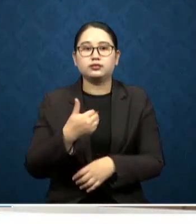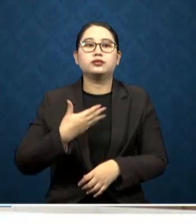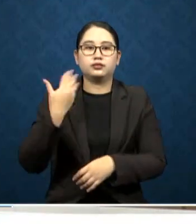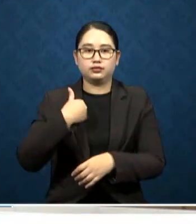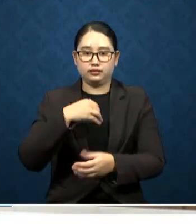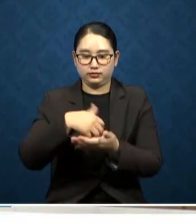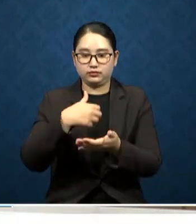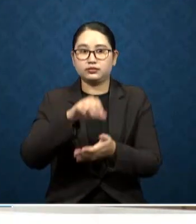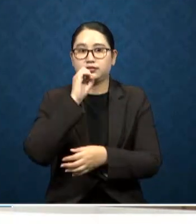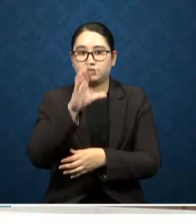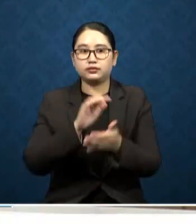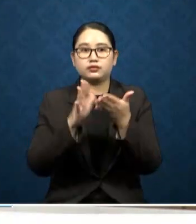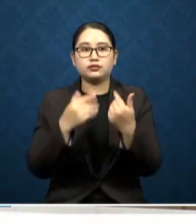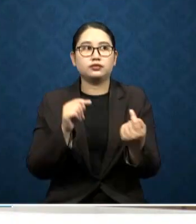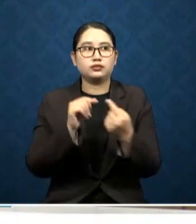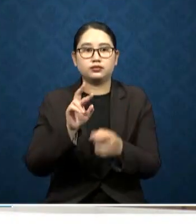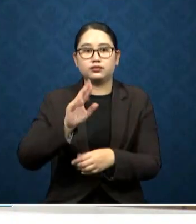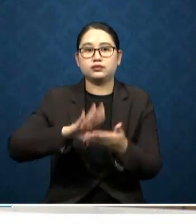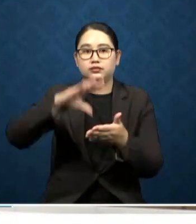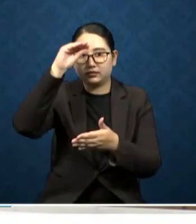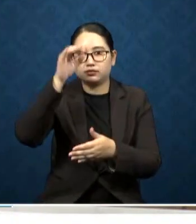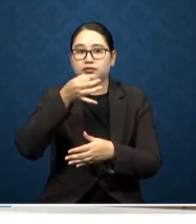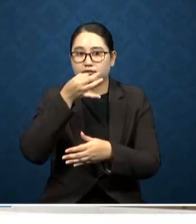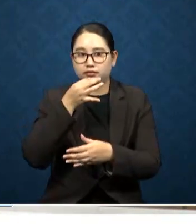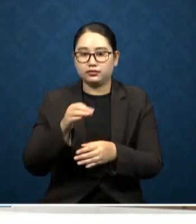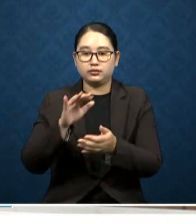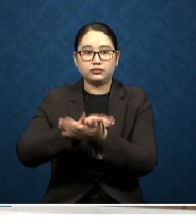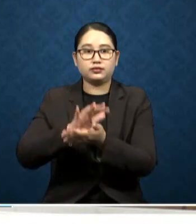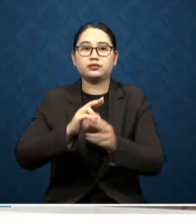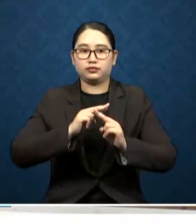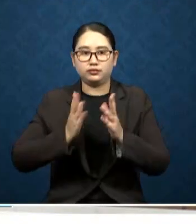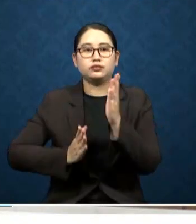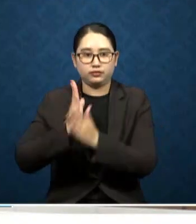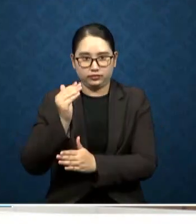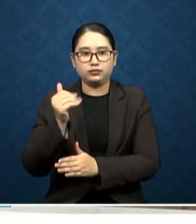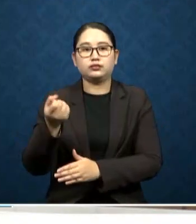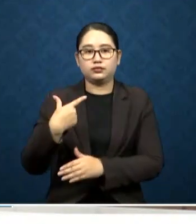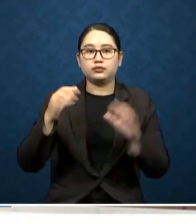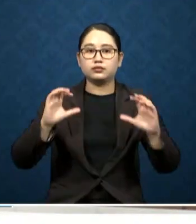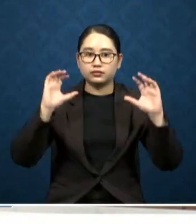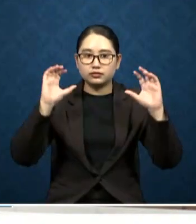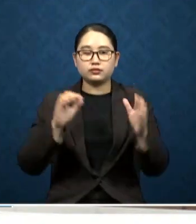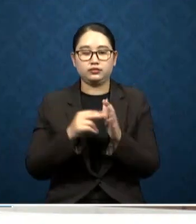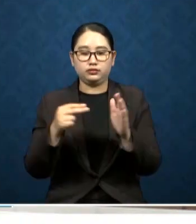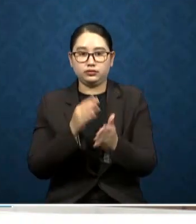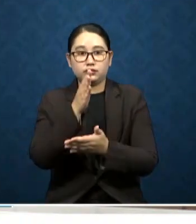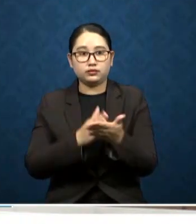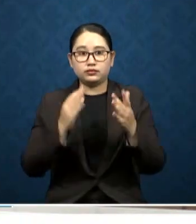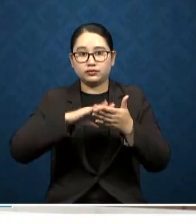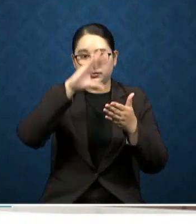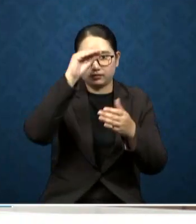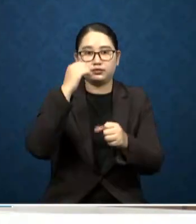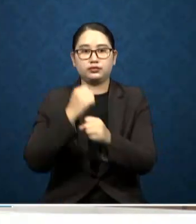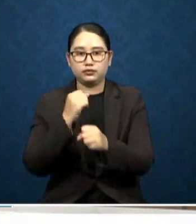เรียนท่านประธานว่าระบบทวิวุฒิเนี่ยภาคเอกชนประสบความสำเร็จมากกว่าระบบทวิวุฒิภาคเอกชน